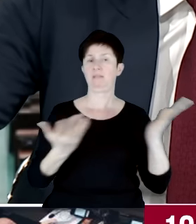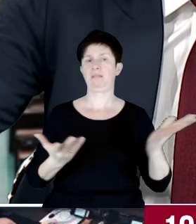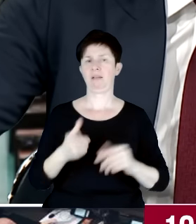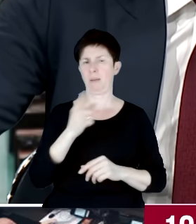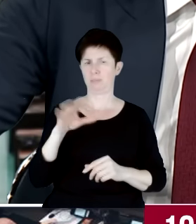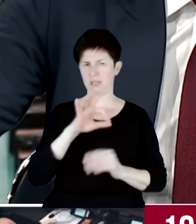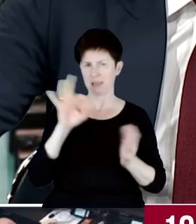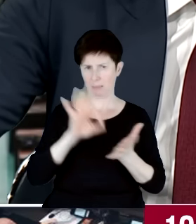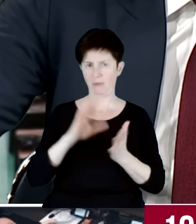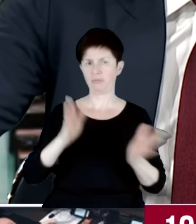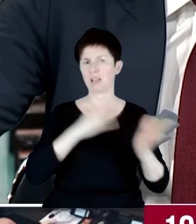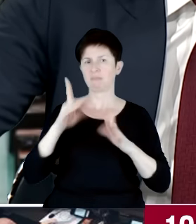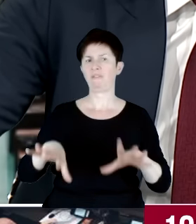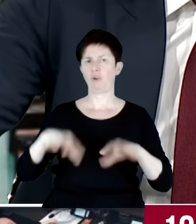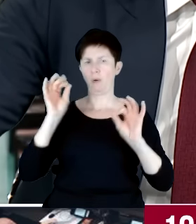kampanii wyborczej.